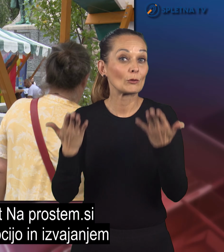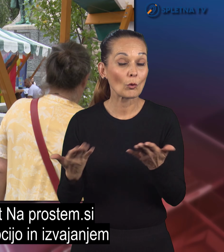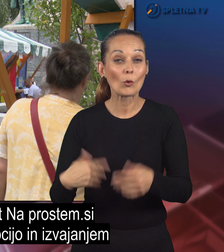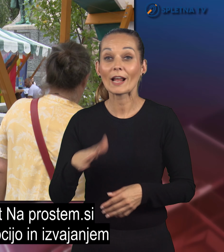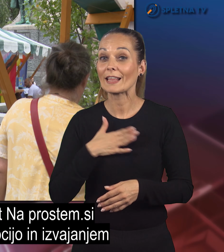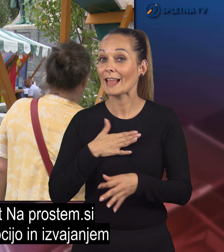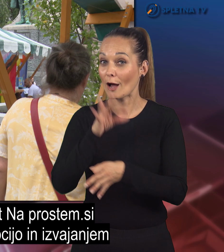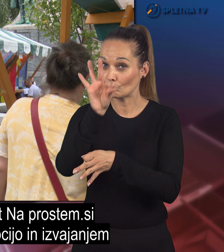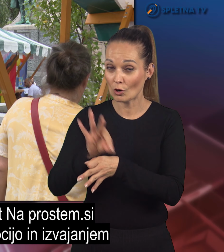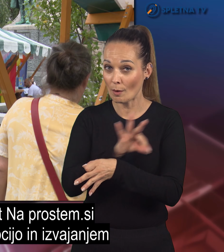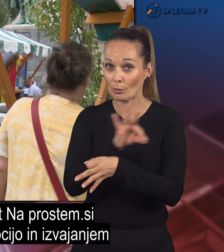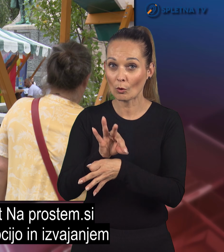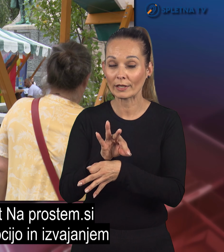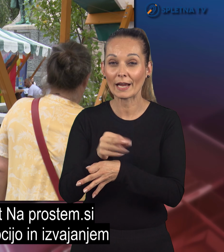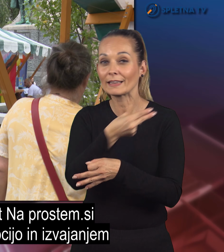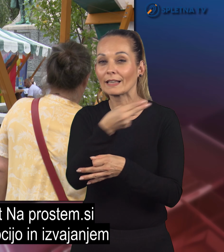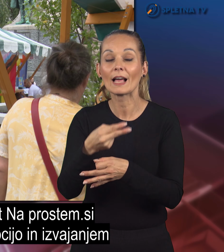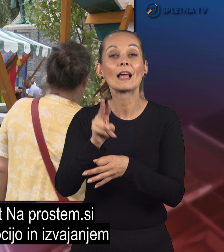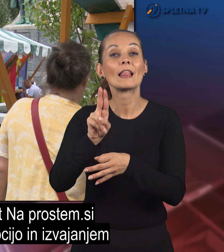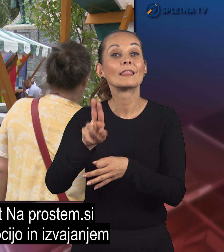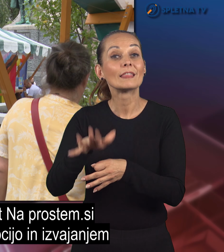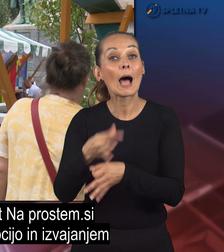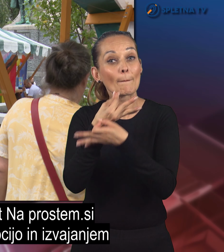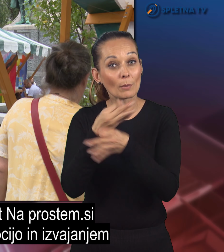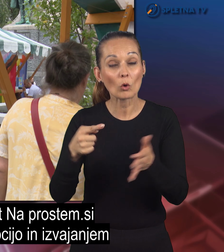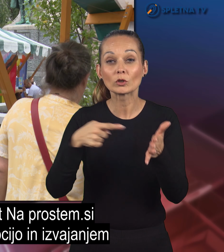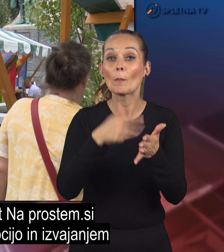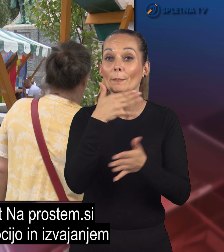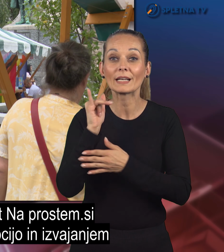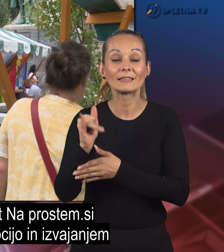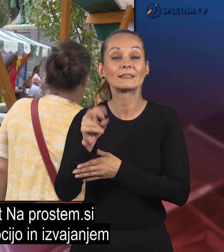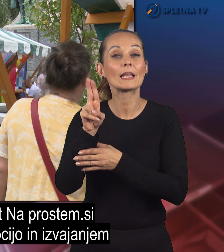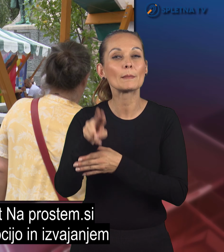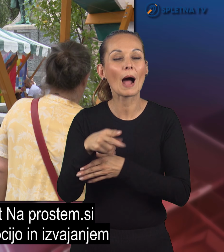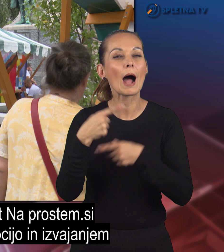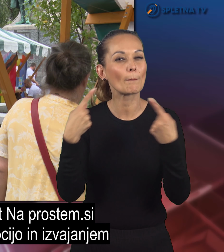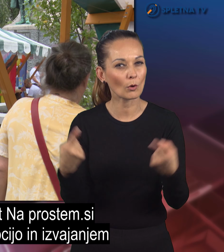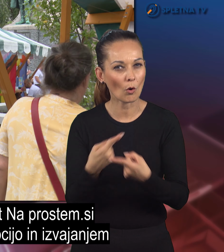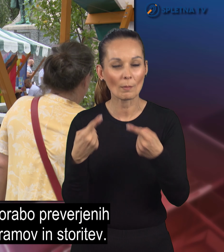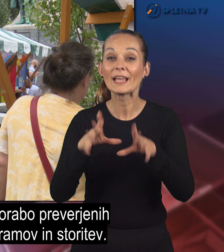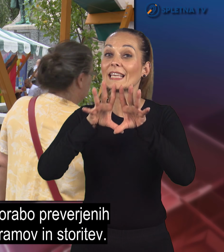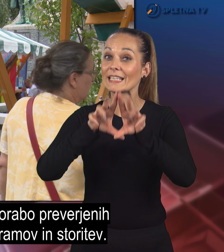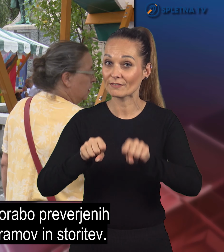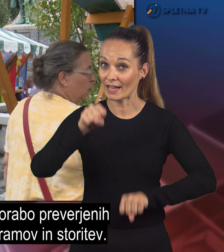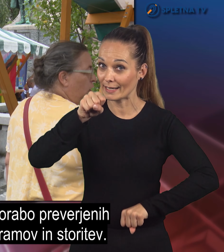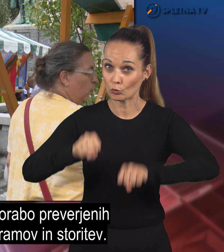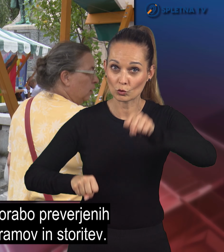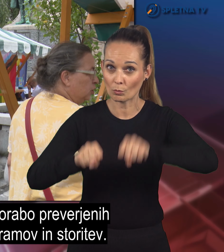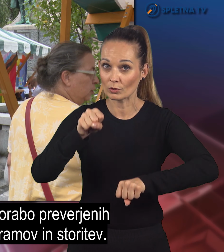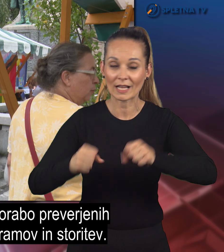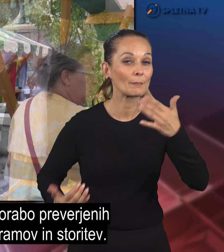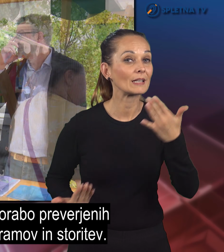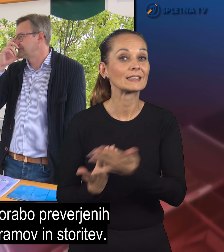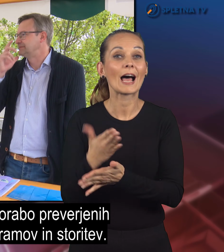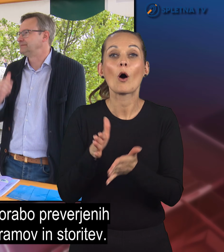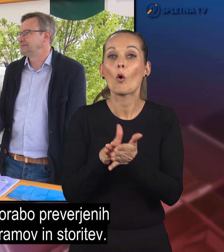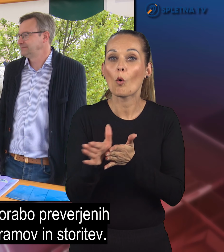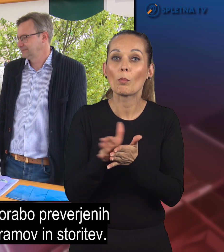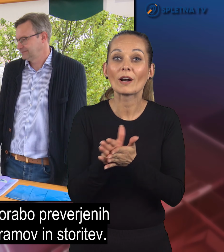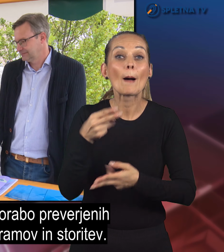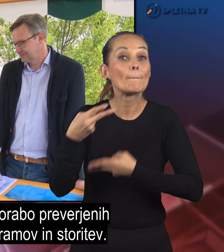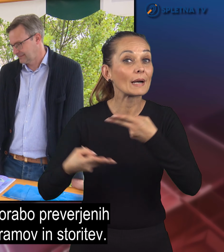Torej, naš projekt naprostem.si se ukvarja z promocijo in izvajanjem usposabljanj za